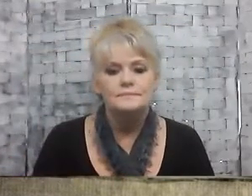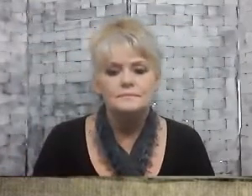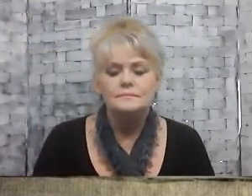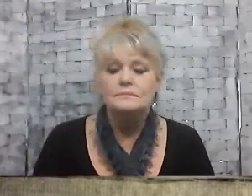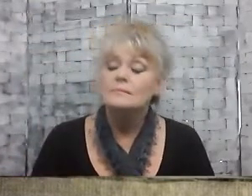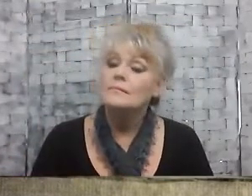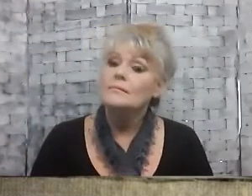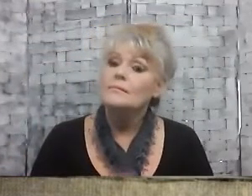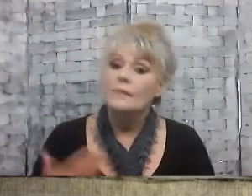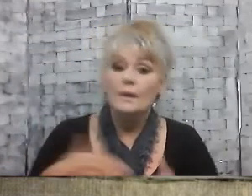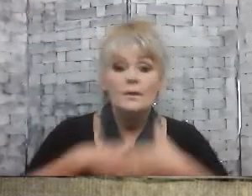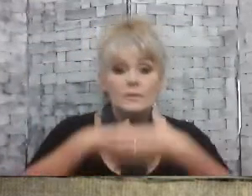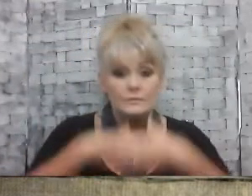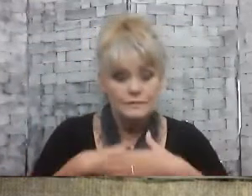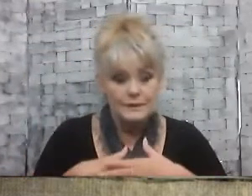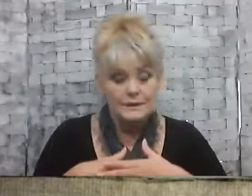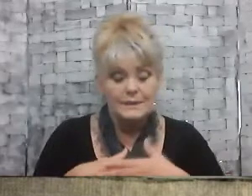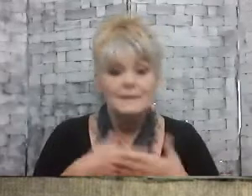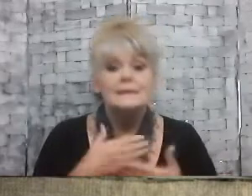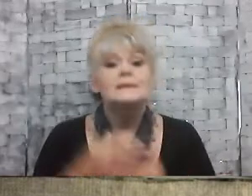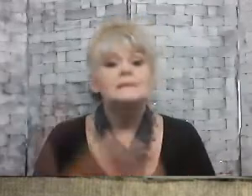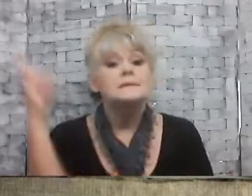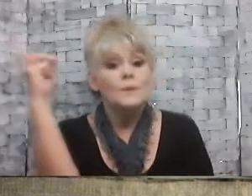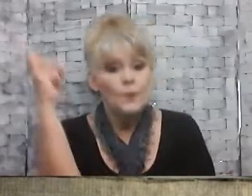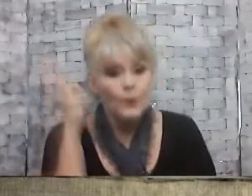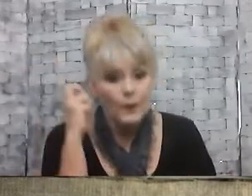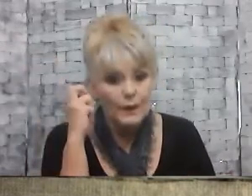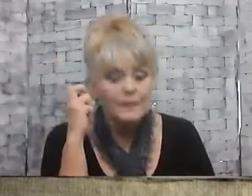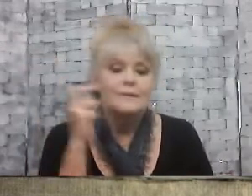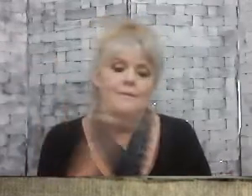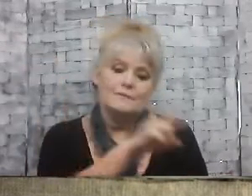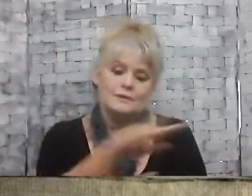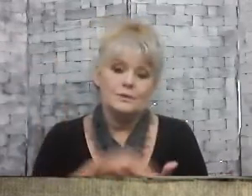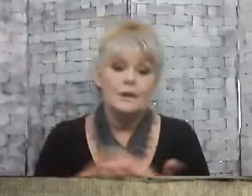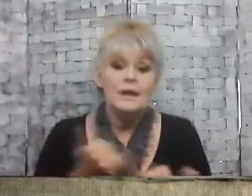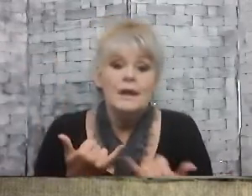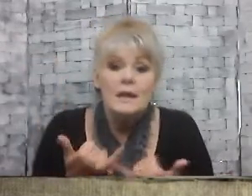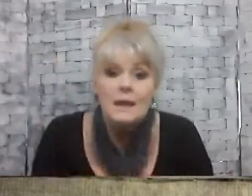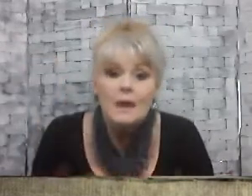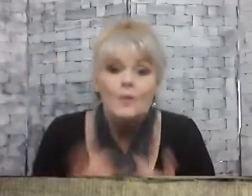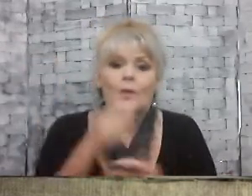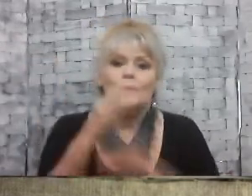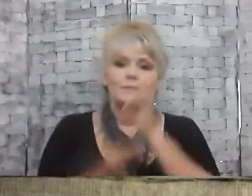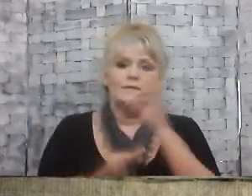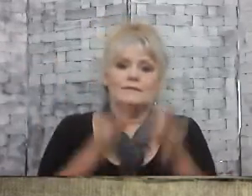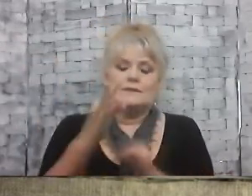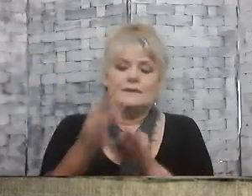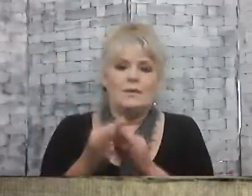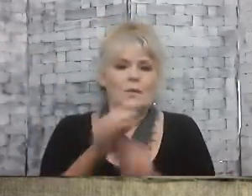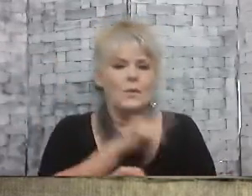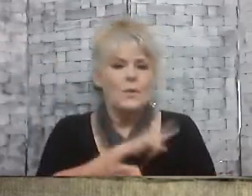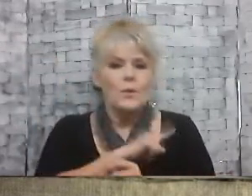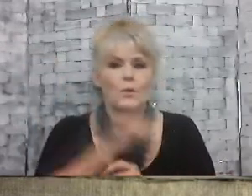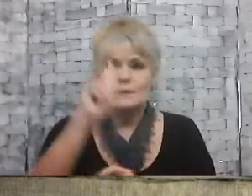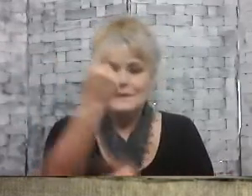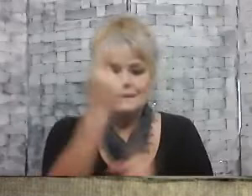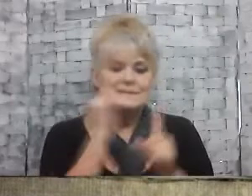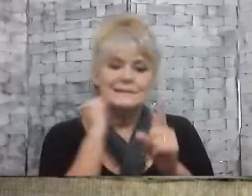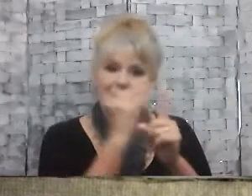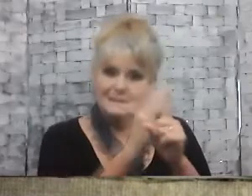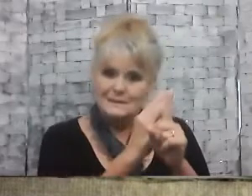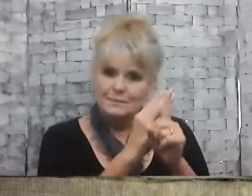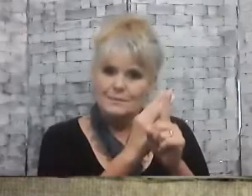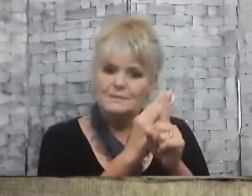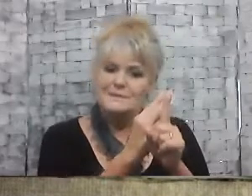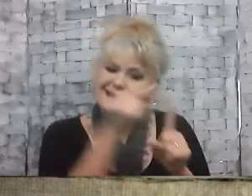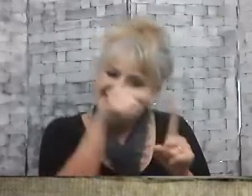Amen. So vriende, dit is dan die hoor van die story. Nou gaan ons het vertel, want dis wat die eerste disciples gedoen